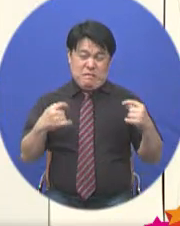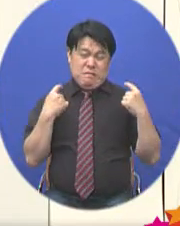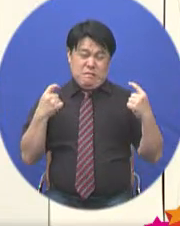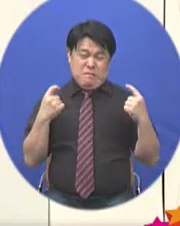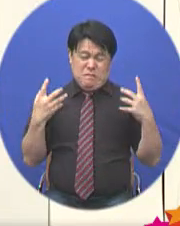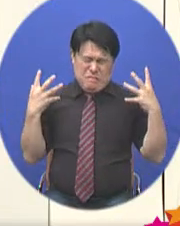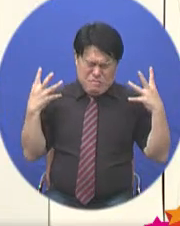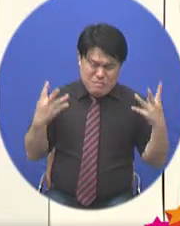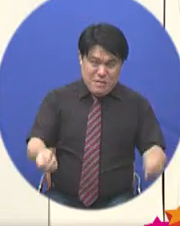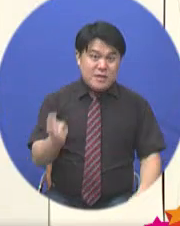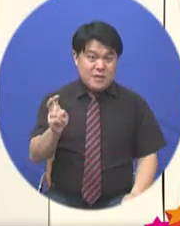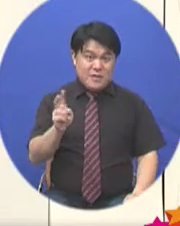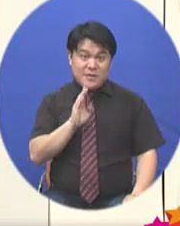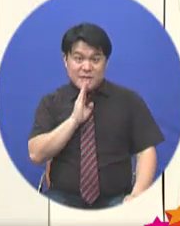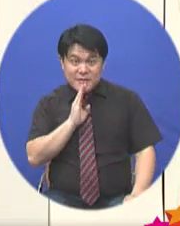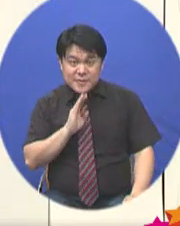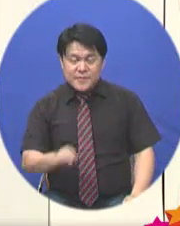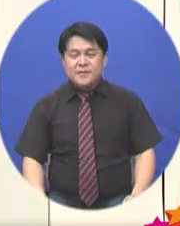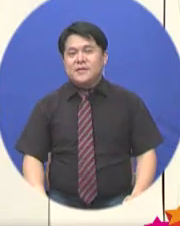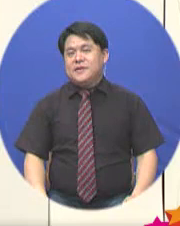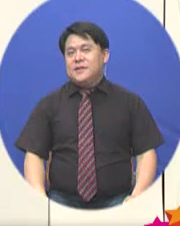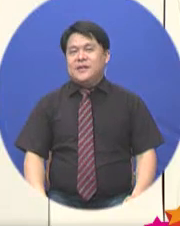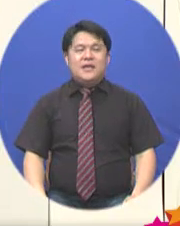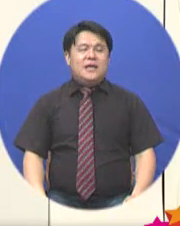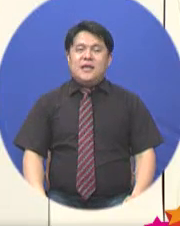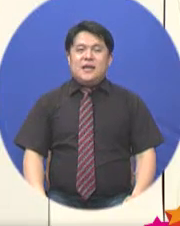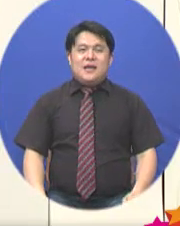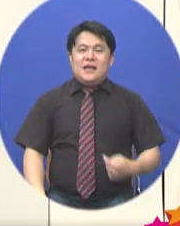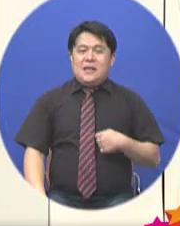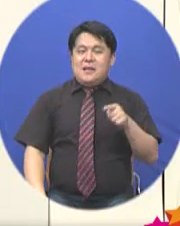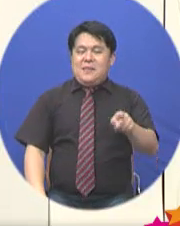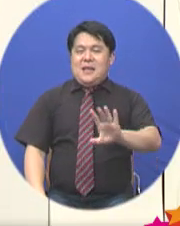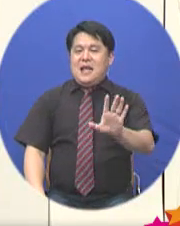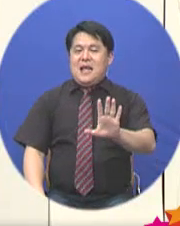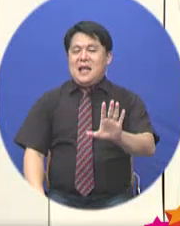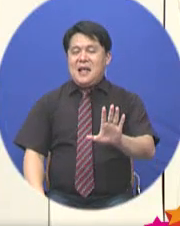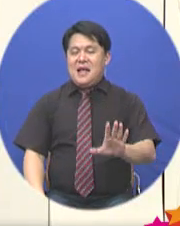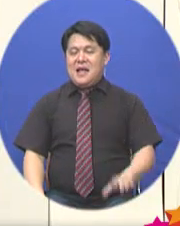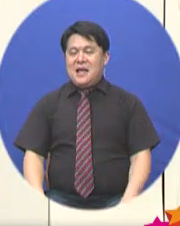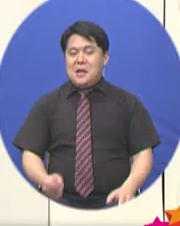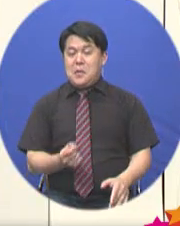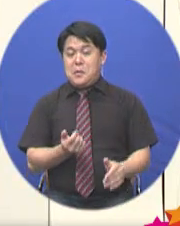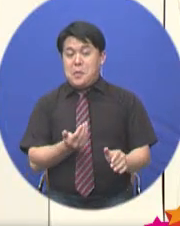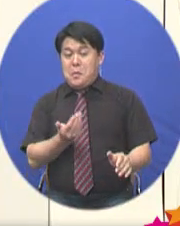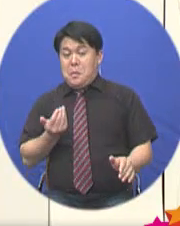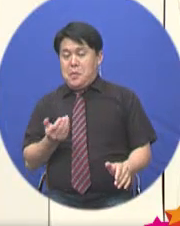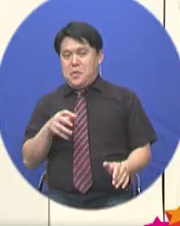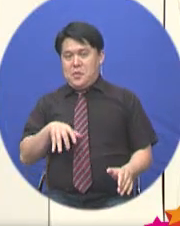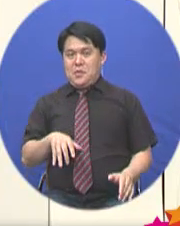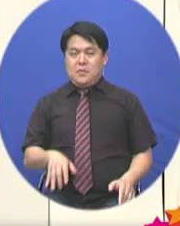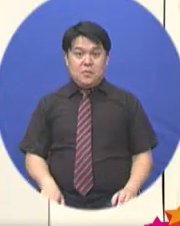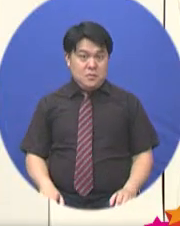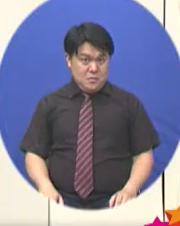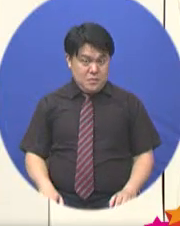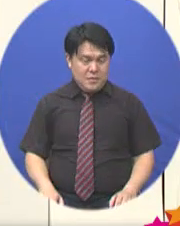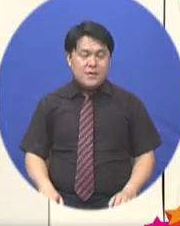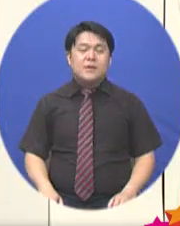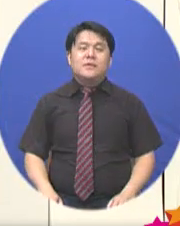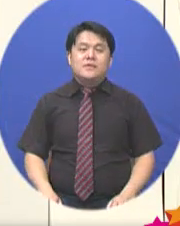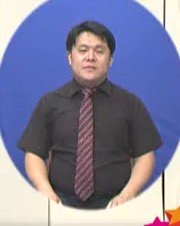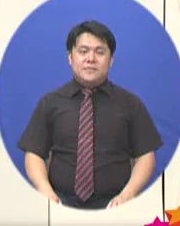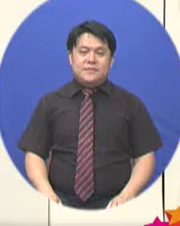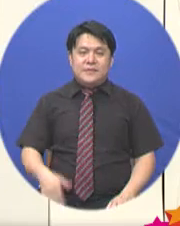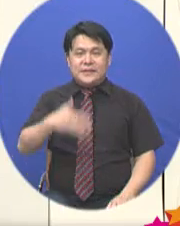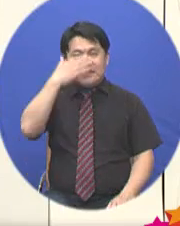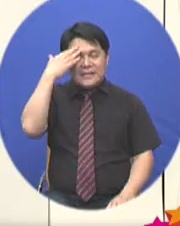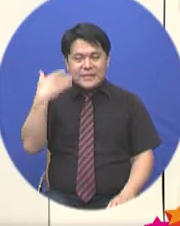관광객이 어마어마하게 몰리죠? 네, 지금 안 가봐서 조금 떨어져가지고. 아, 조금 떨어졌어요. 예, 예. 어떻게